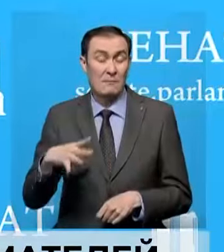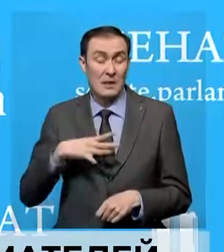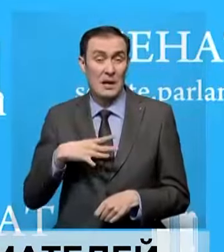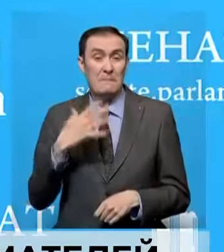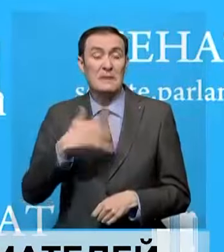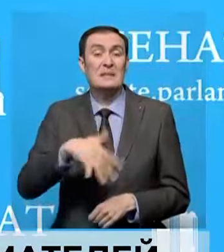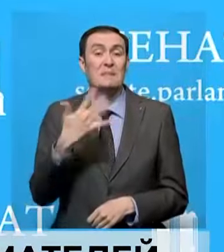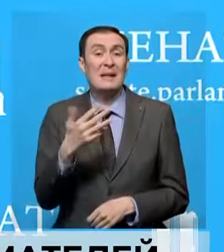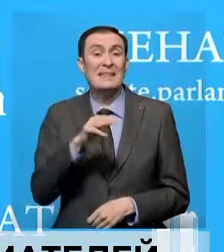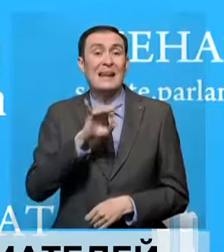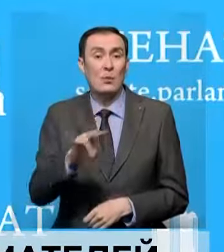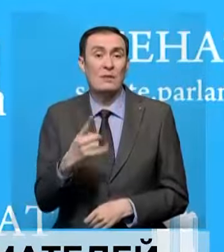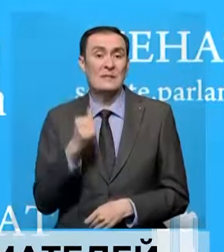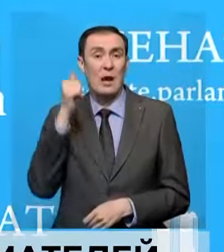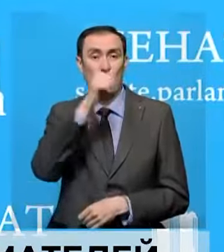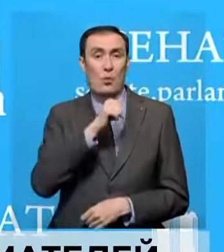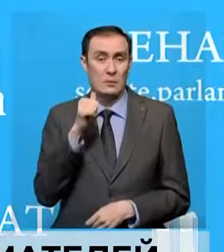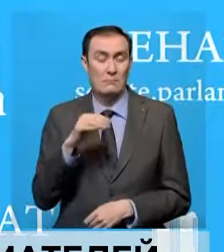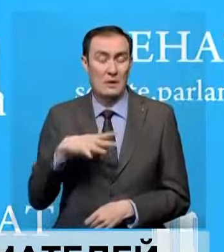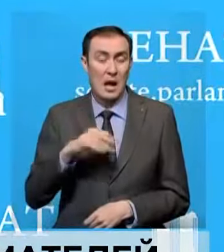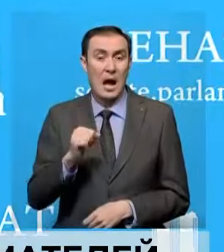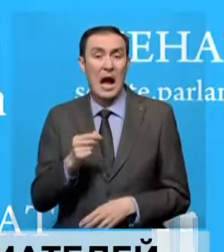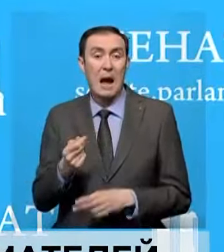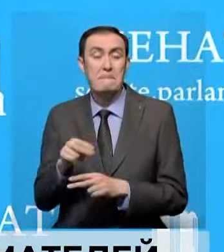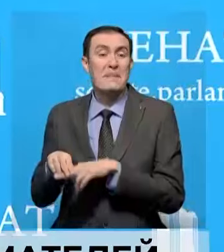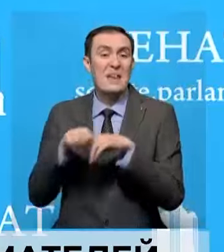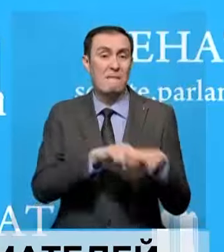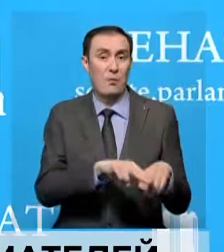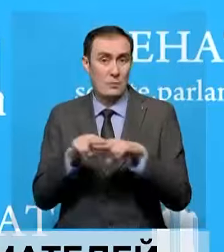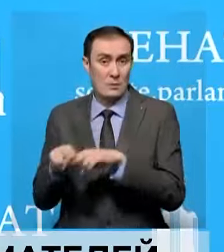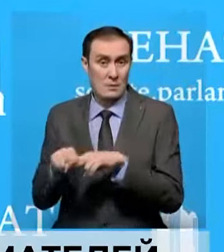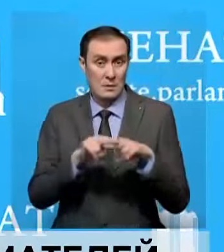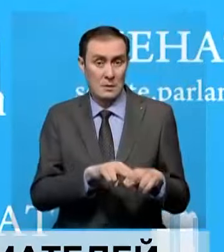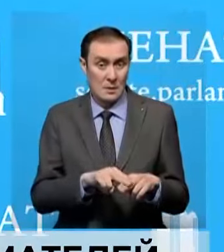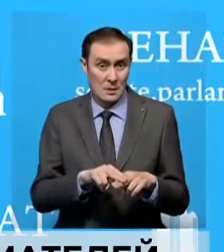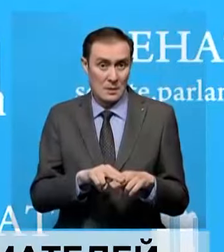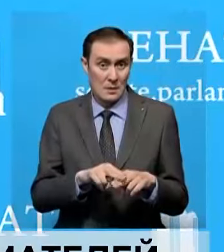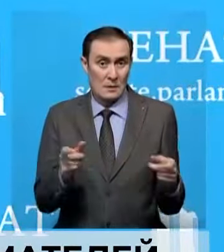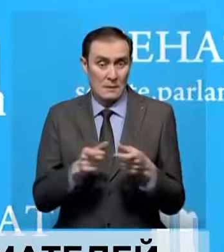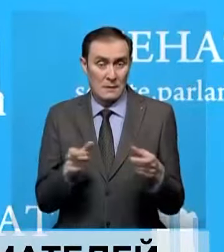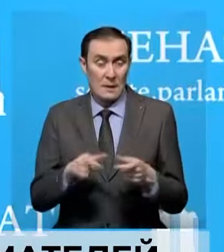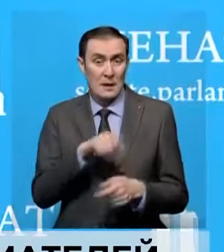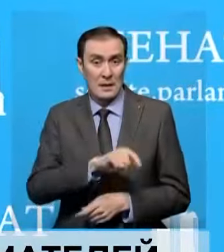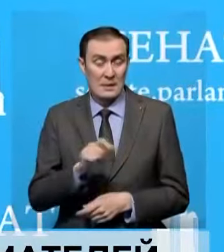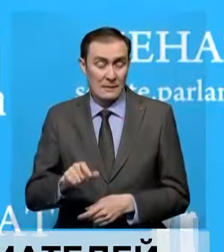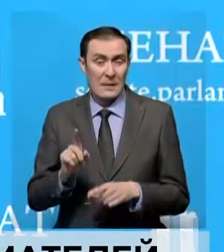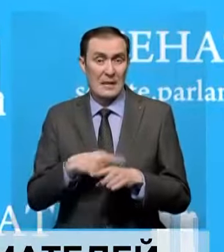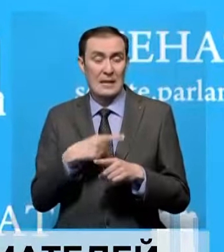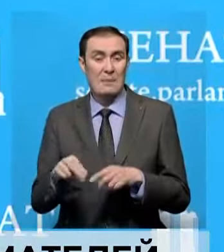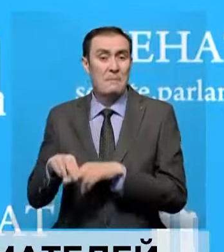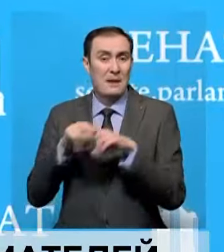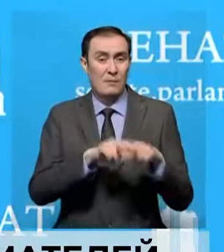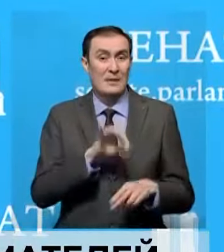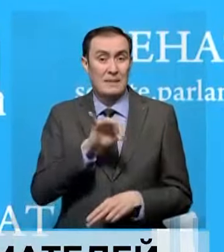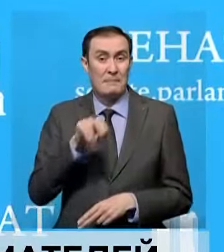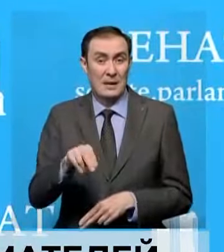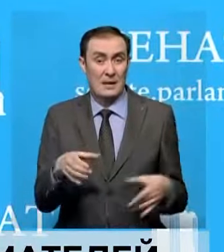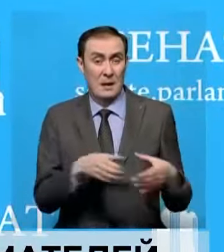прошла 55 триллионов тенге за год. А переводы, так называемые физическим лицам, либо переводы